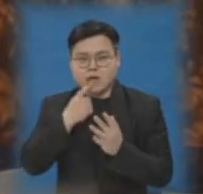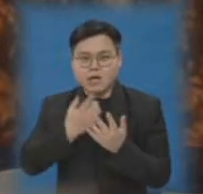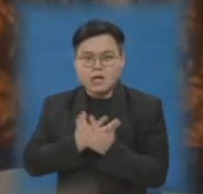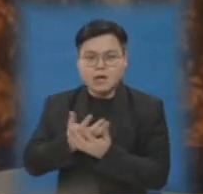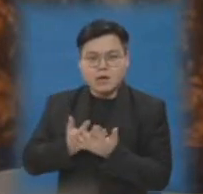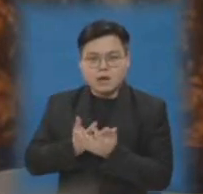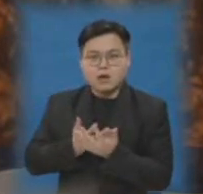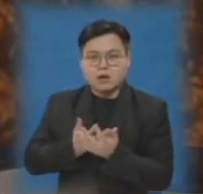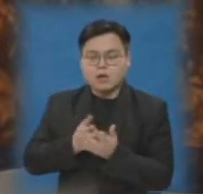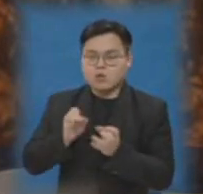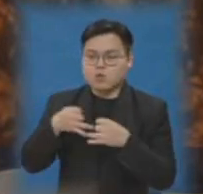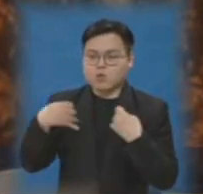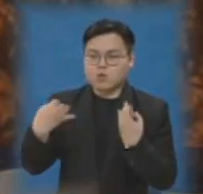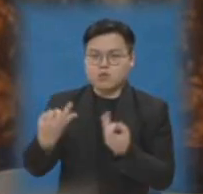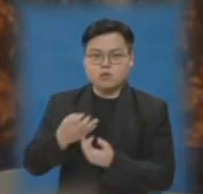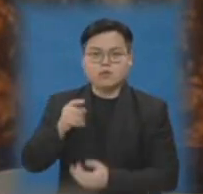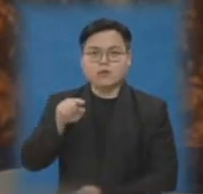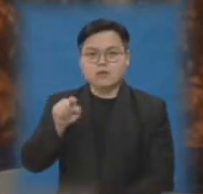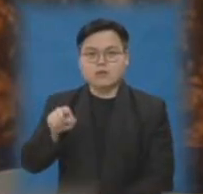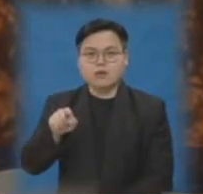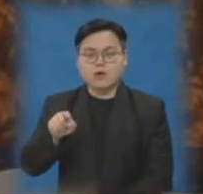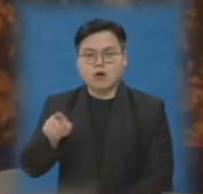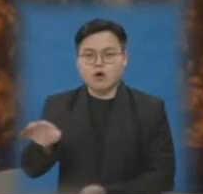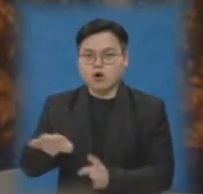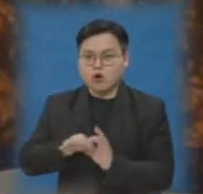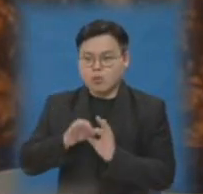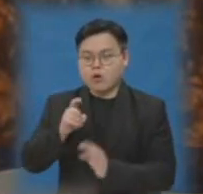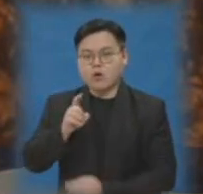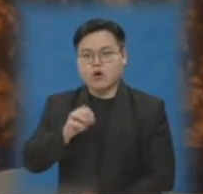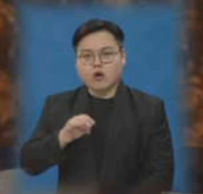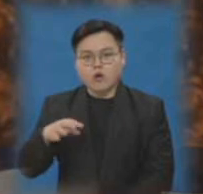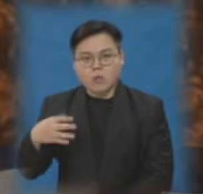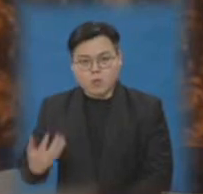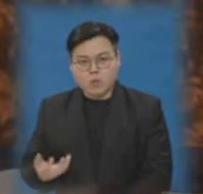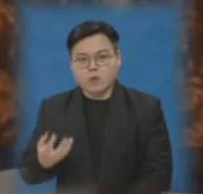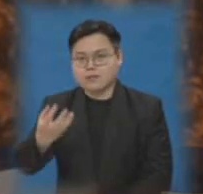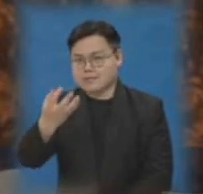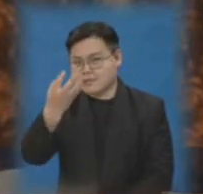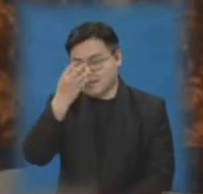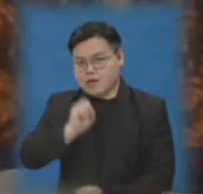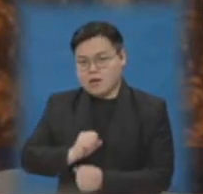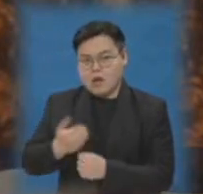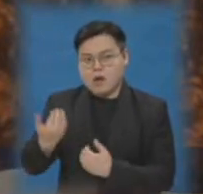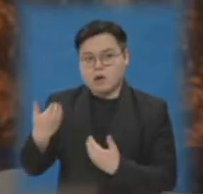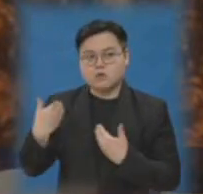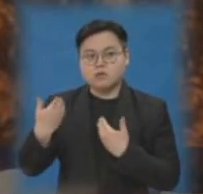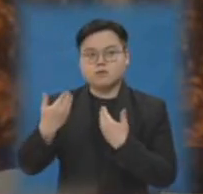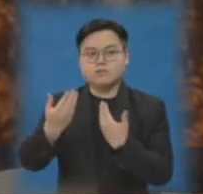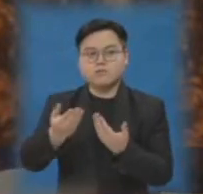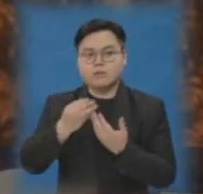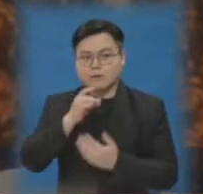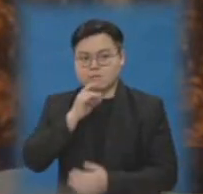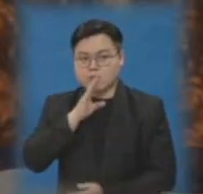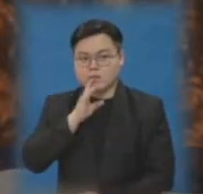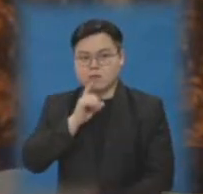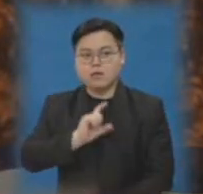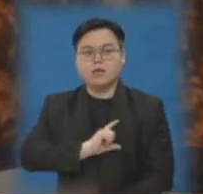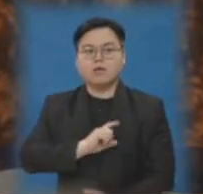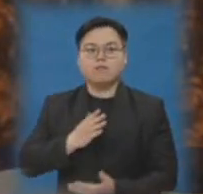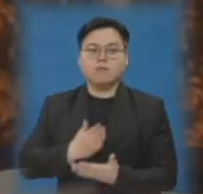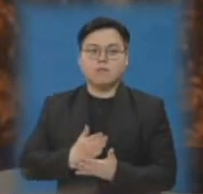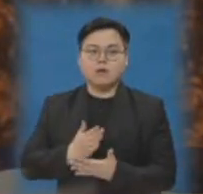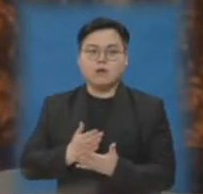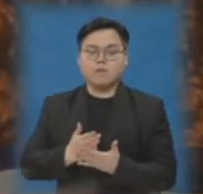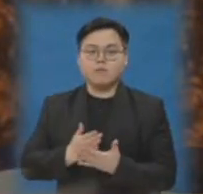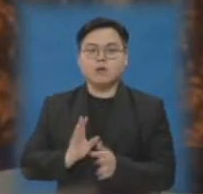их хурлын одоо холбогд хороод юм уу эсвэл засгийн газар чиглэл өгөх ийм эрхтэй байгаа. За